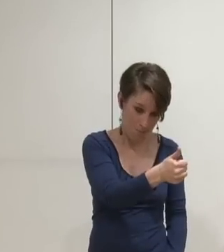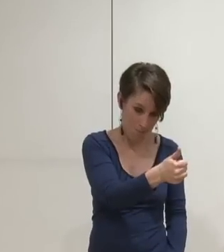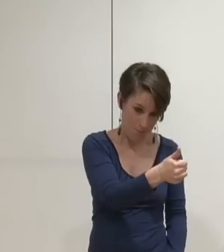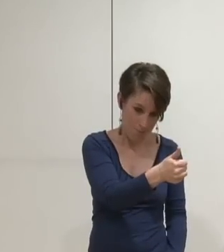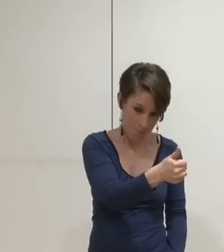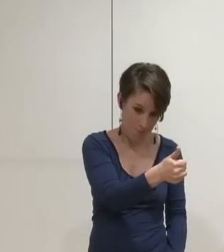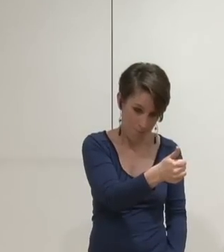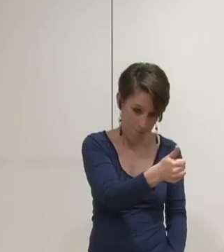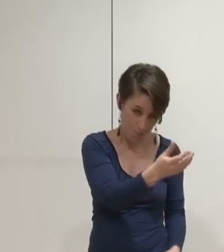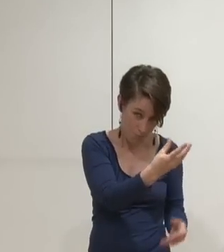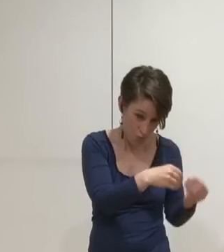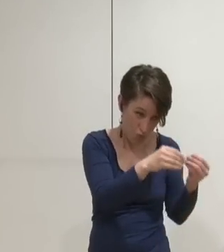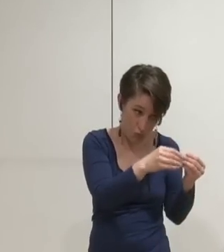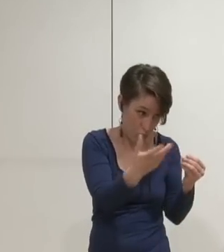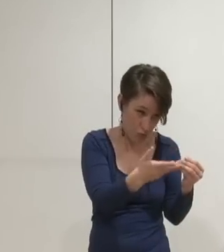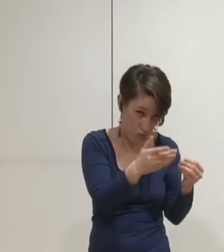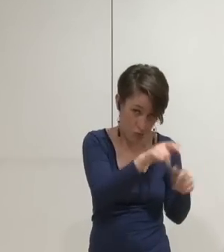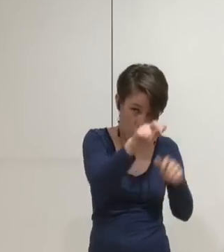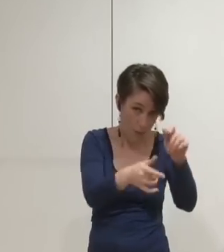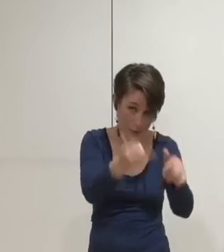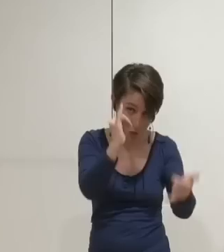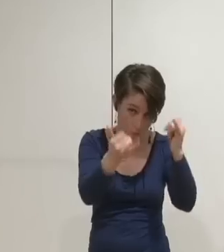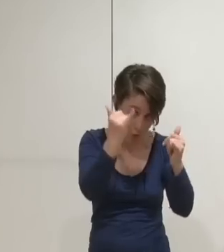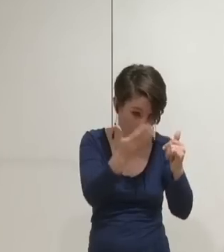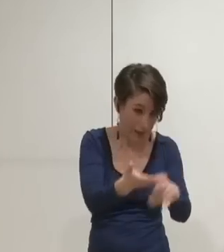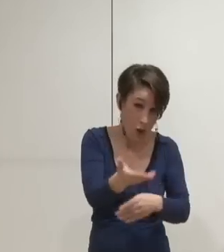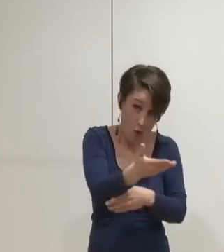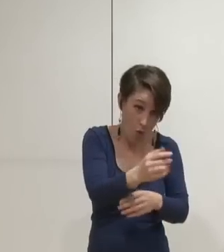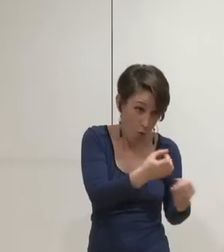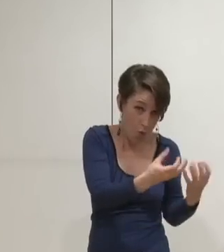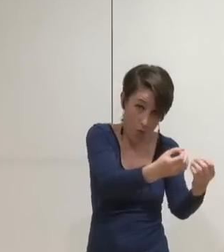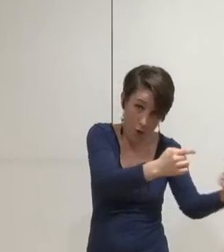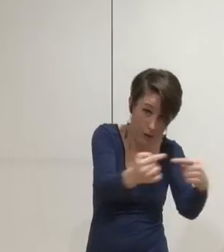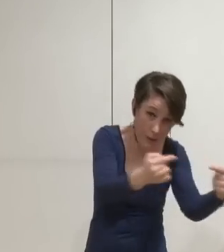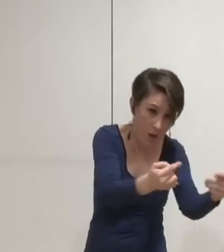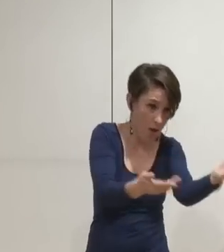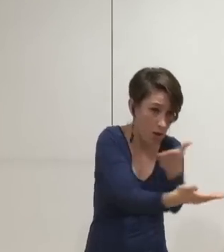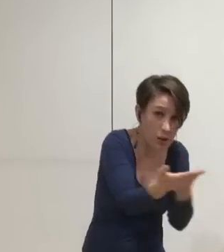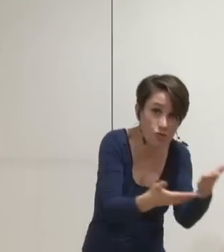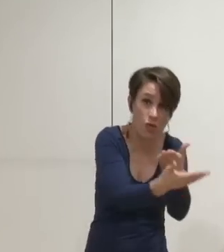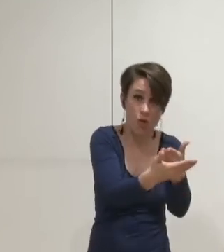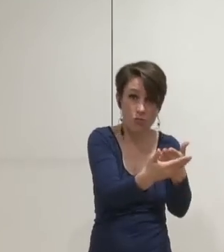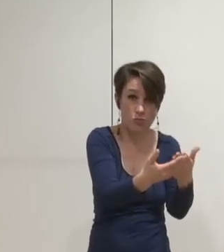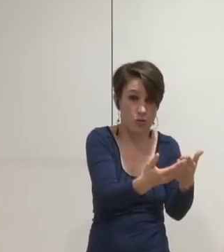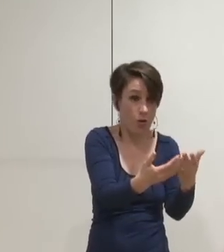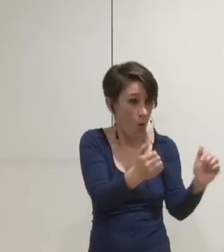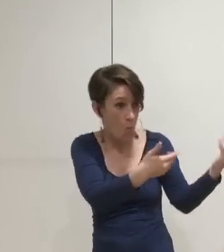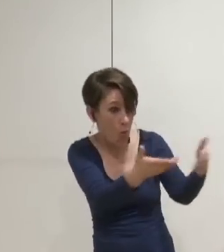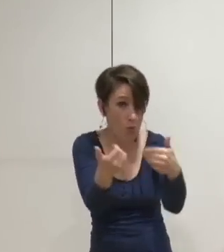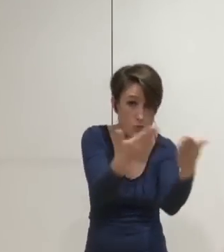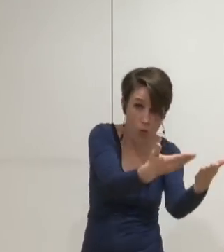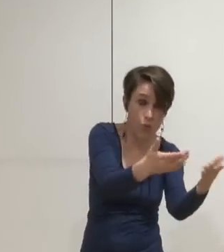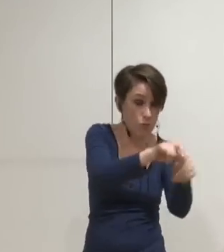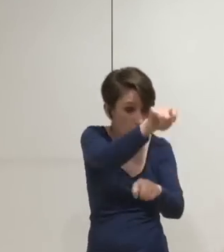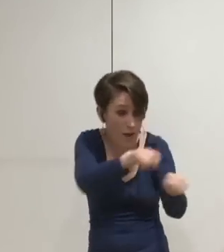les les les personnes qui veulent participer d'en faire un lieu de débat d'en faire un lieu d'échange d'en faire un lieu de coordination un lieu de proposition un lier